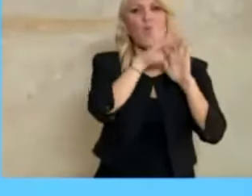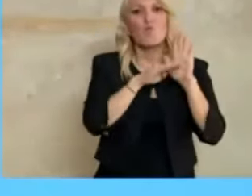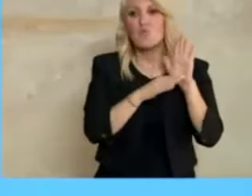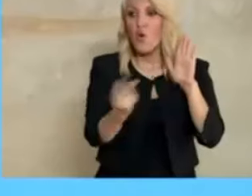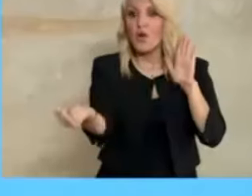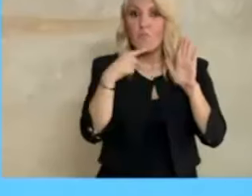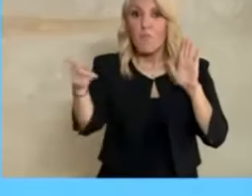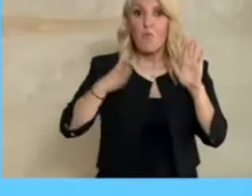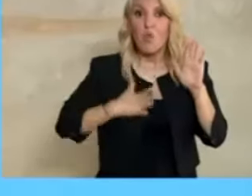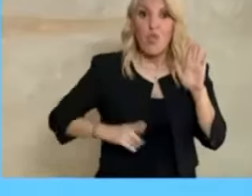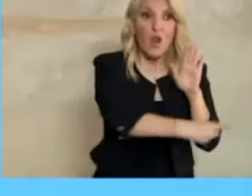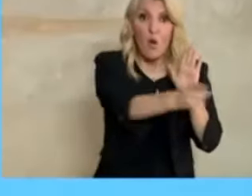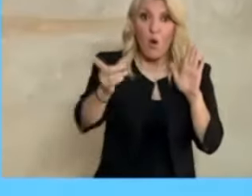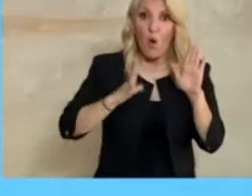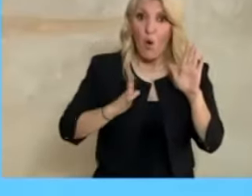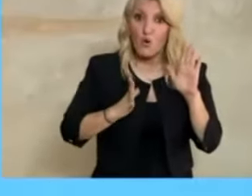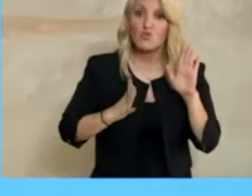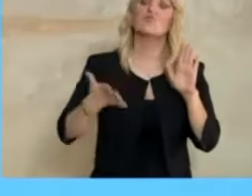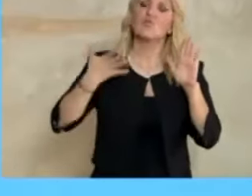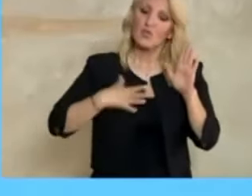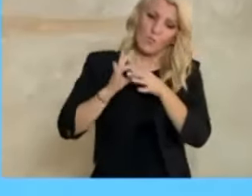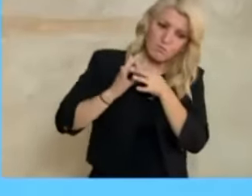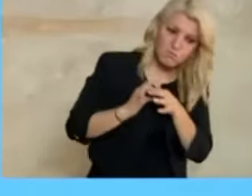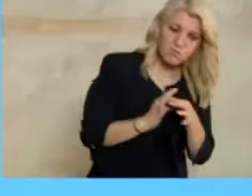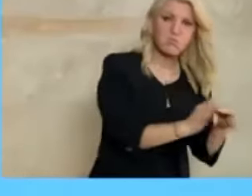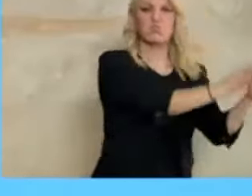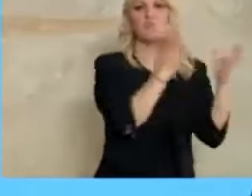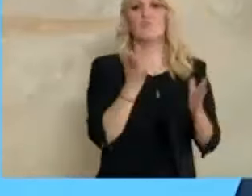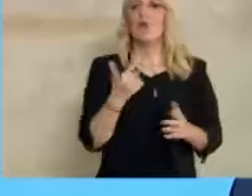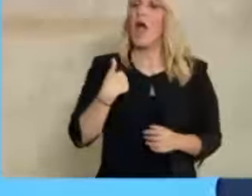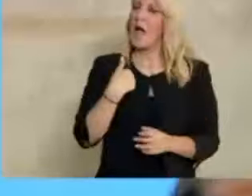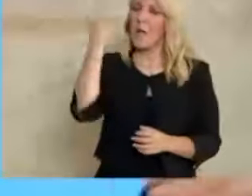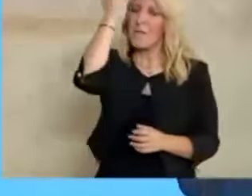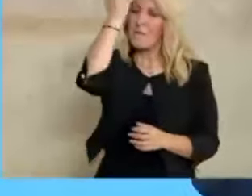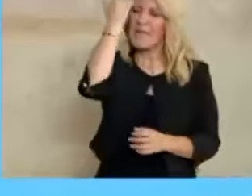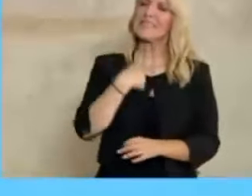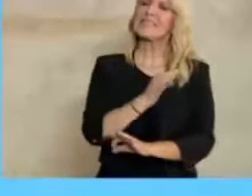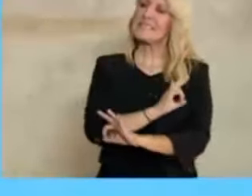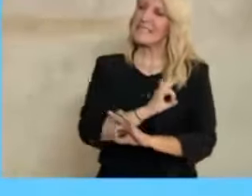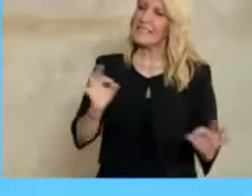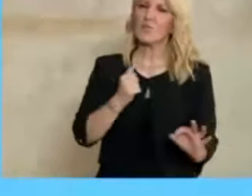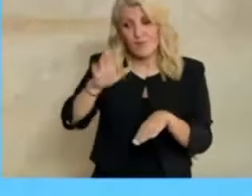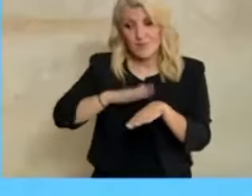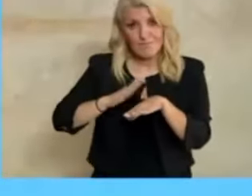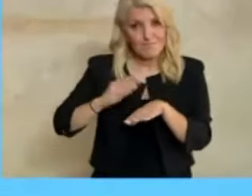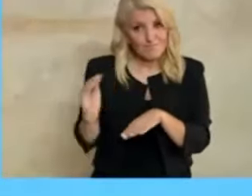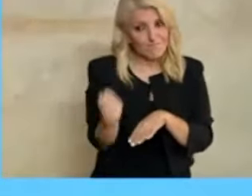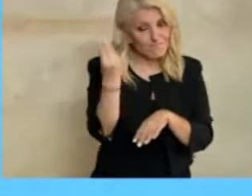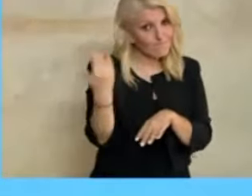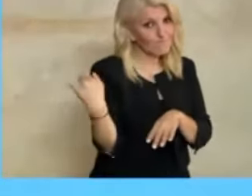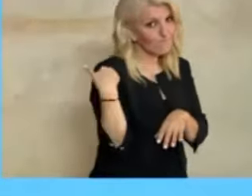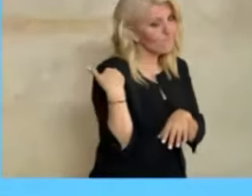πολίτες θα μας δώσουν αυτήν τη νέα ισχυρή εντολή και θα μας επιτρέψουν να πετύχουμε μια ακόμα σημαντική εκλογική νίκη. Κατηγορίες